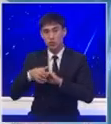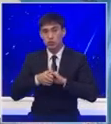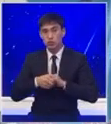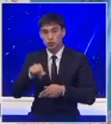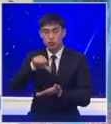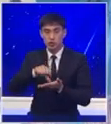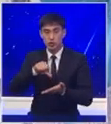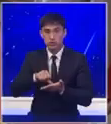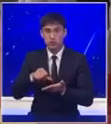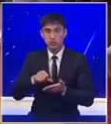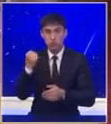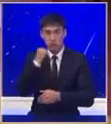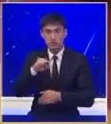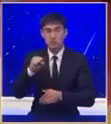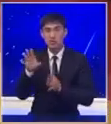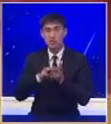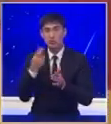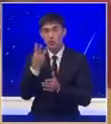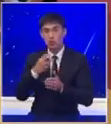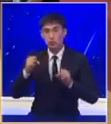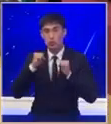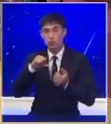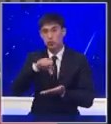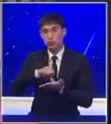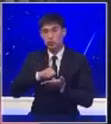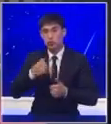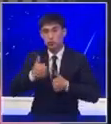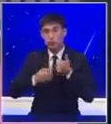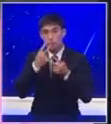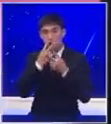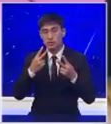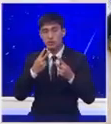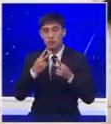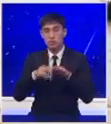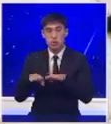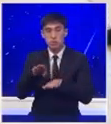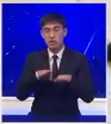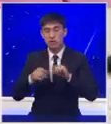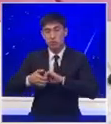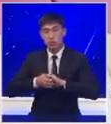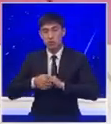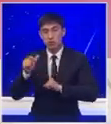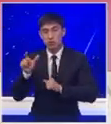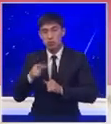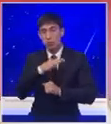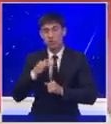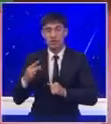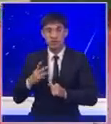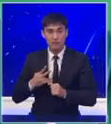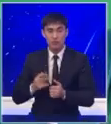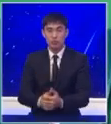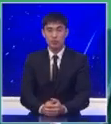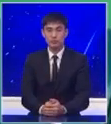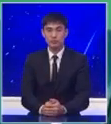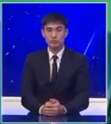ему участвовать и побеждать сразу в трех этих видах спорта. Турнирным показателям перспективного борца могут позавидовать многие спортсмены.